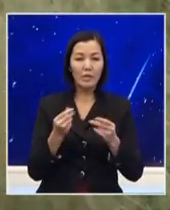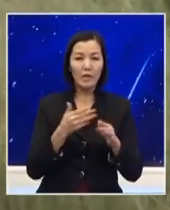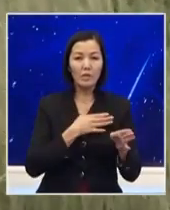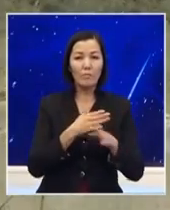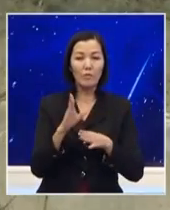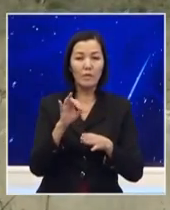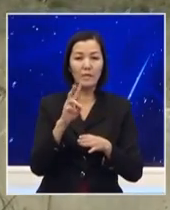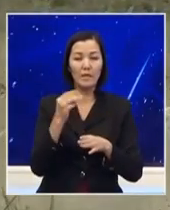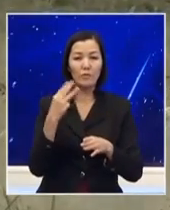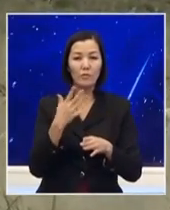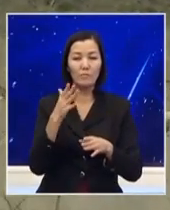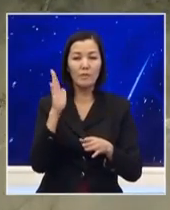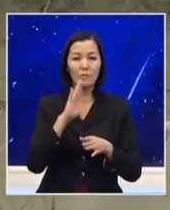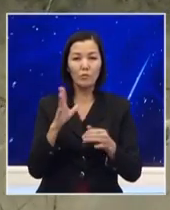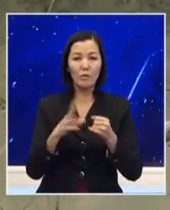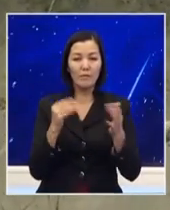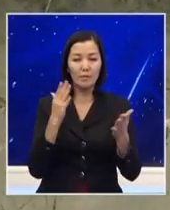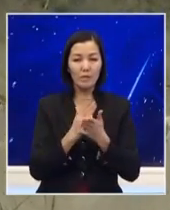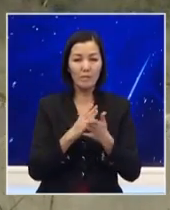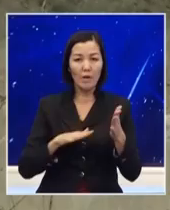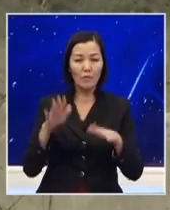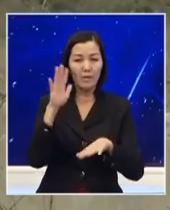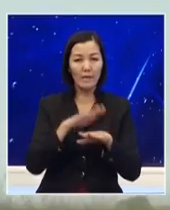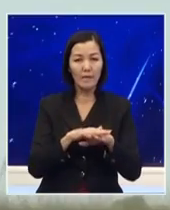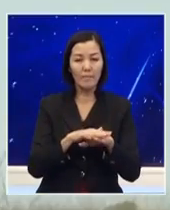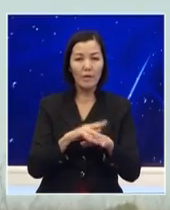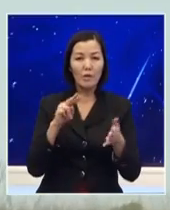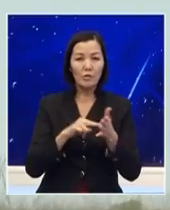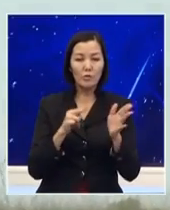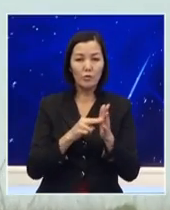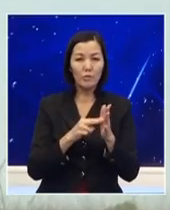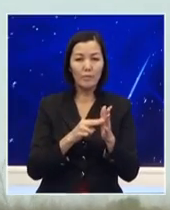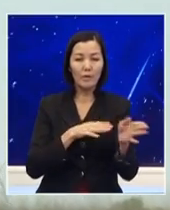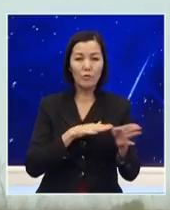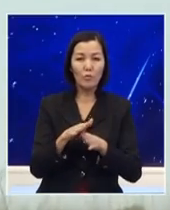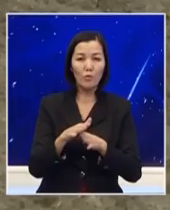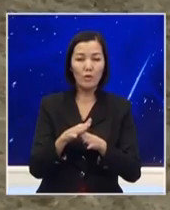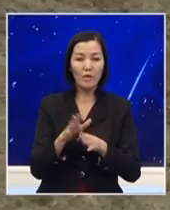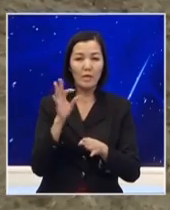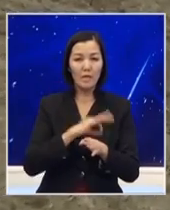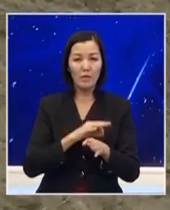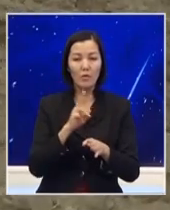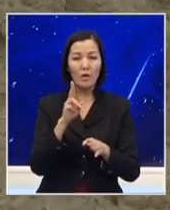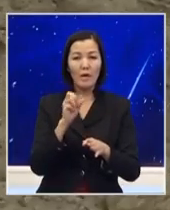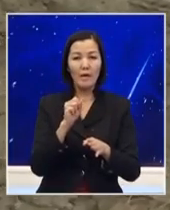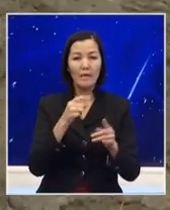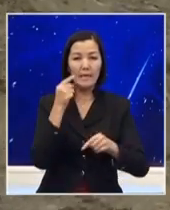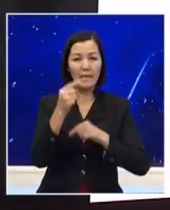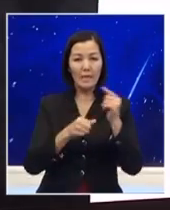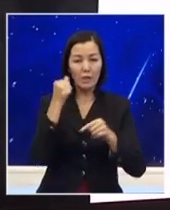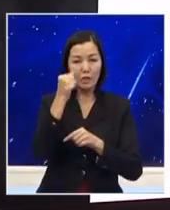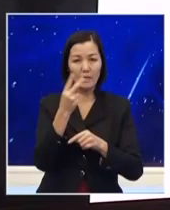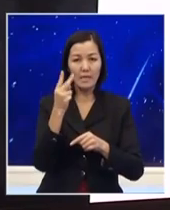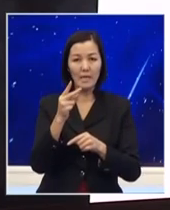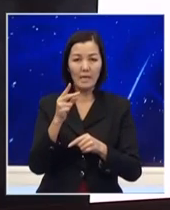да 35 мыңнан аса суармалы жер бар. Аудан әкімі алға қойған меже оны толық игеру. Талғат Қайнарбеков келер жылы қос